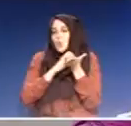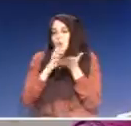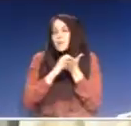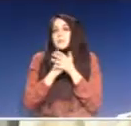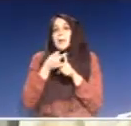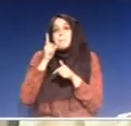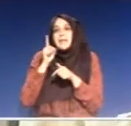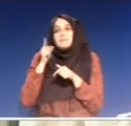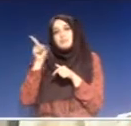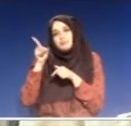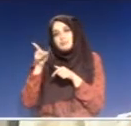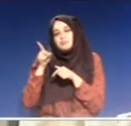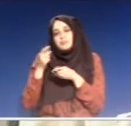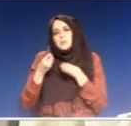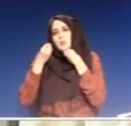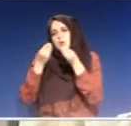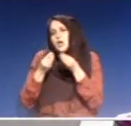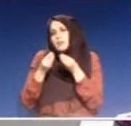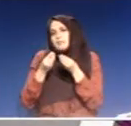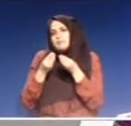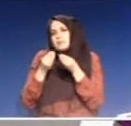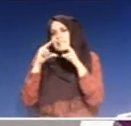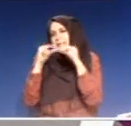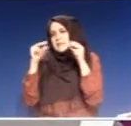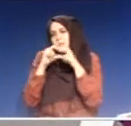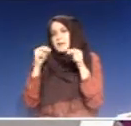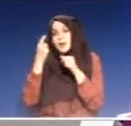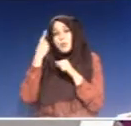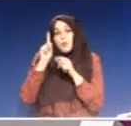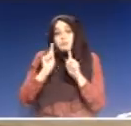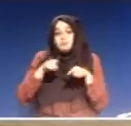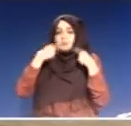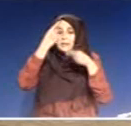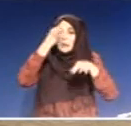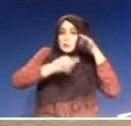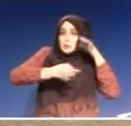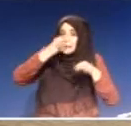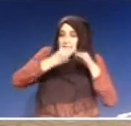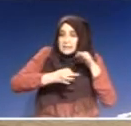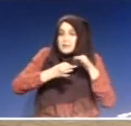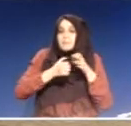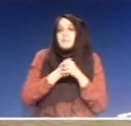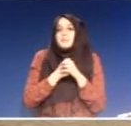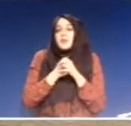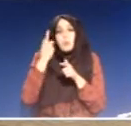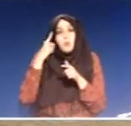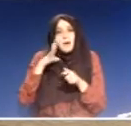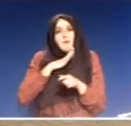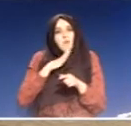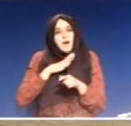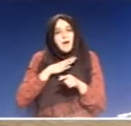مقدمة، إذا كان الهدف الأسمى للجوء إلى القضاء من طرف المواطنين وهو تحقيق